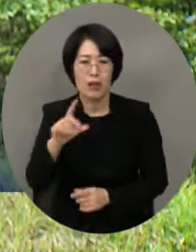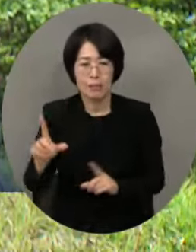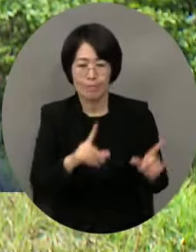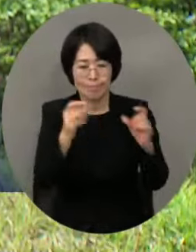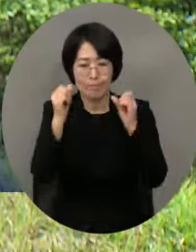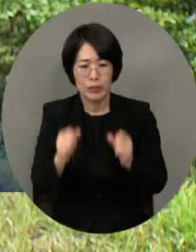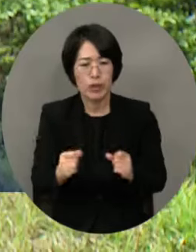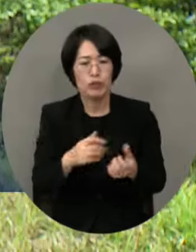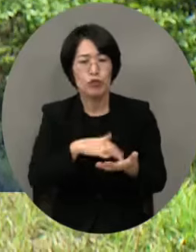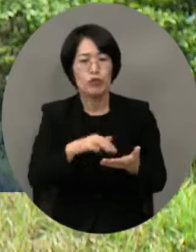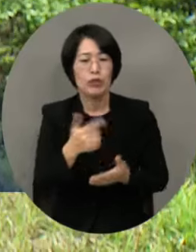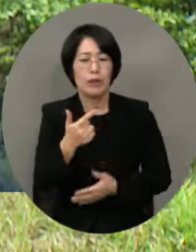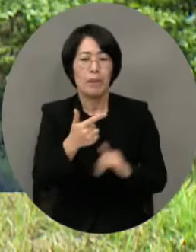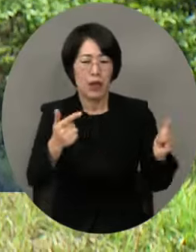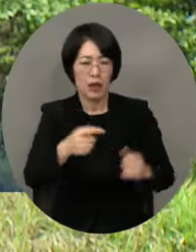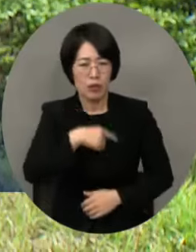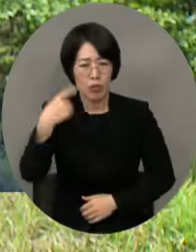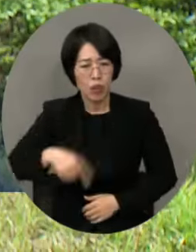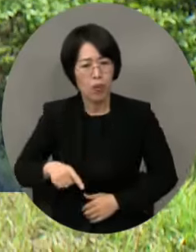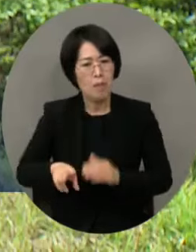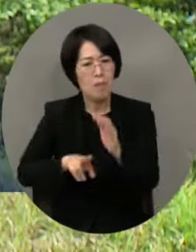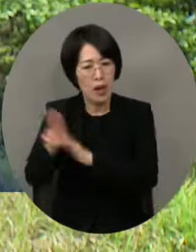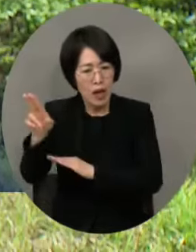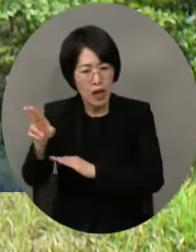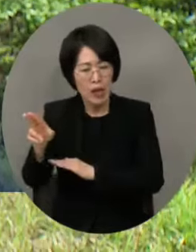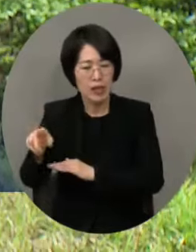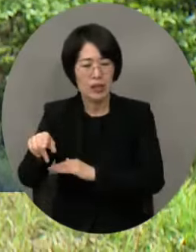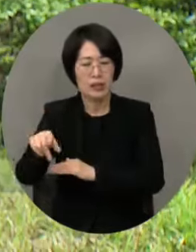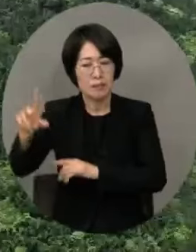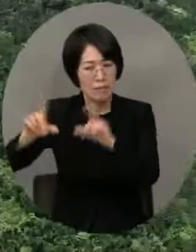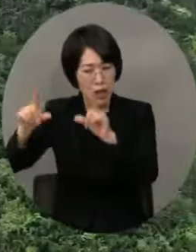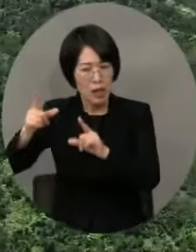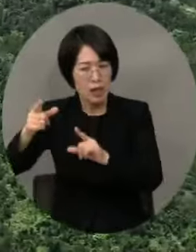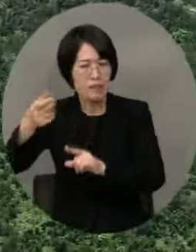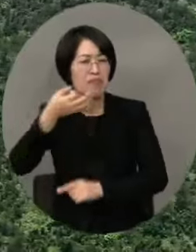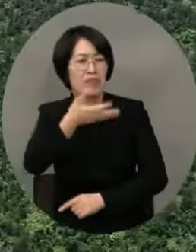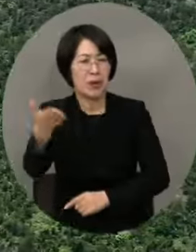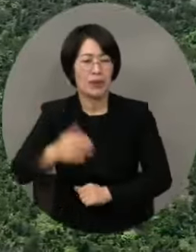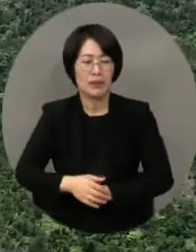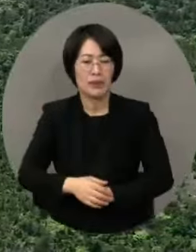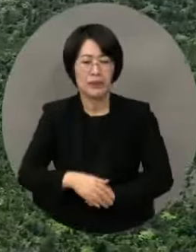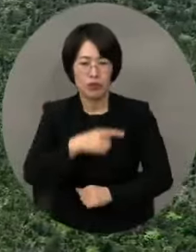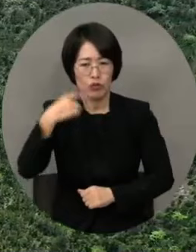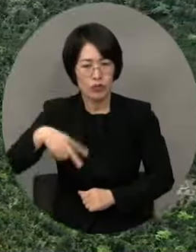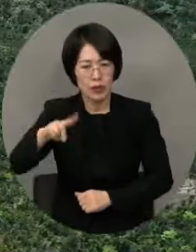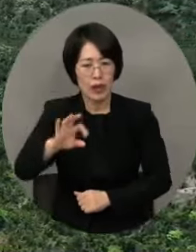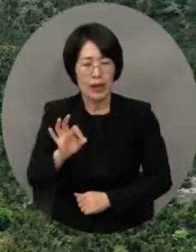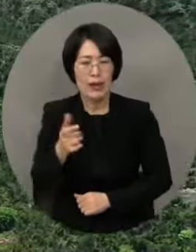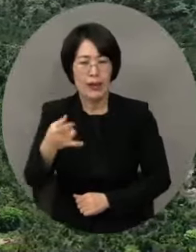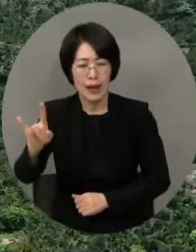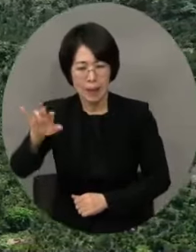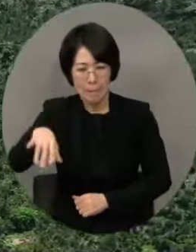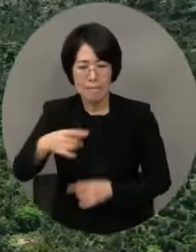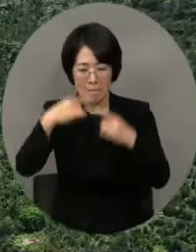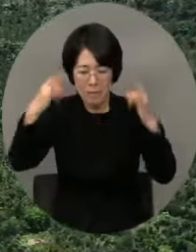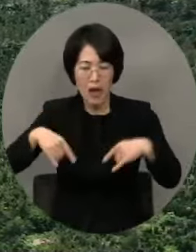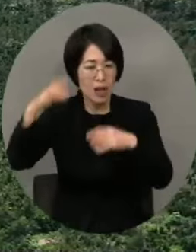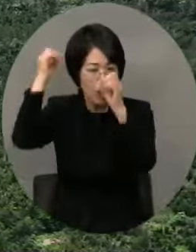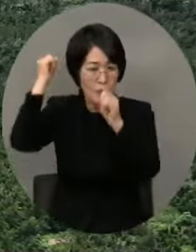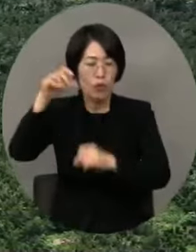중에서 여섯 명의 선원이 중국으로 넘어가이 현재 상황을 알리고 중국 상해의 프랑스 영사인